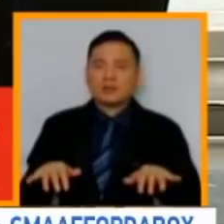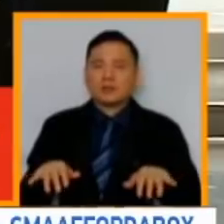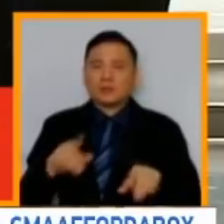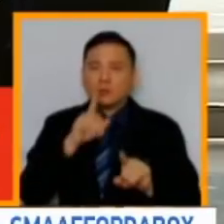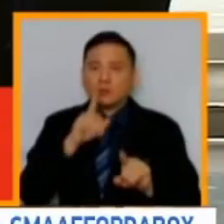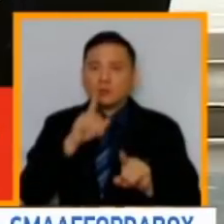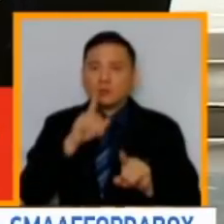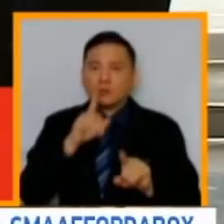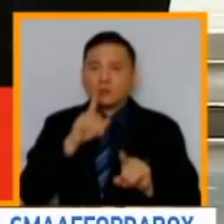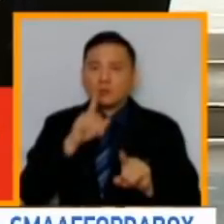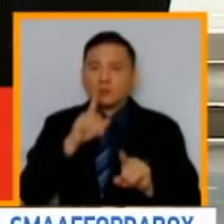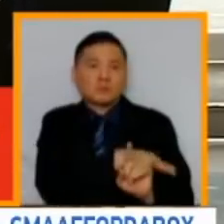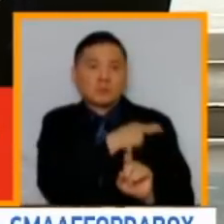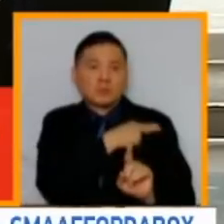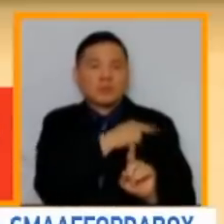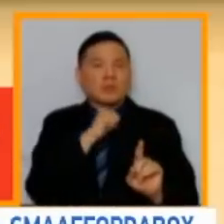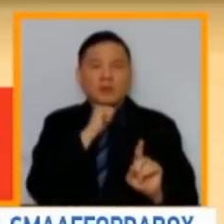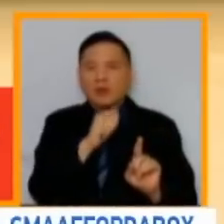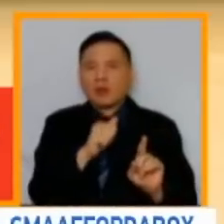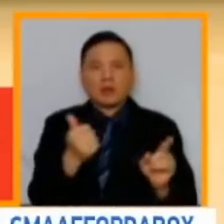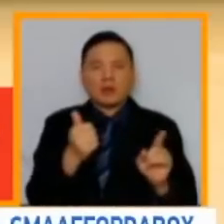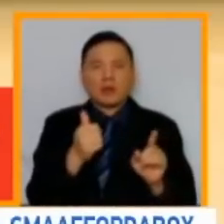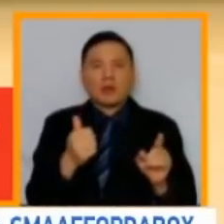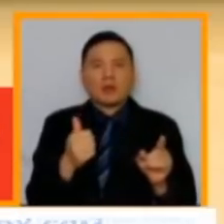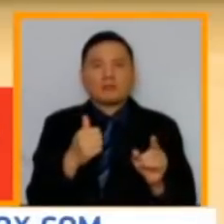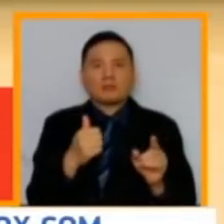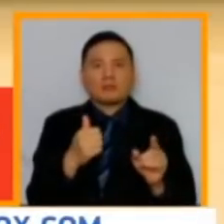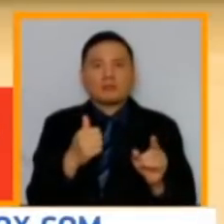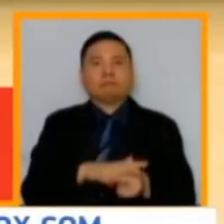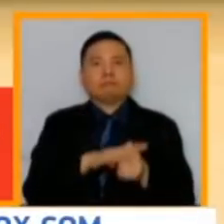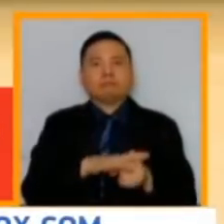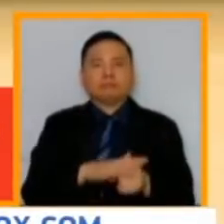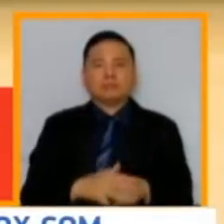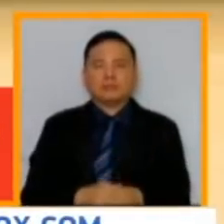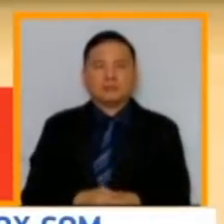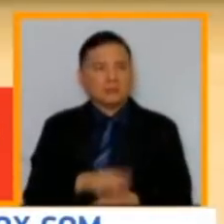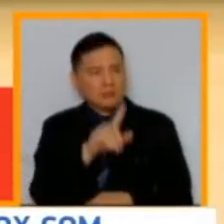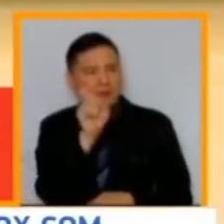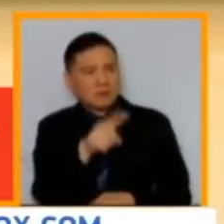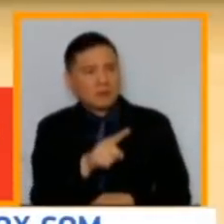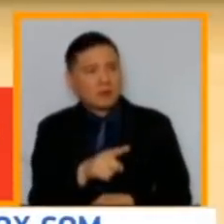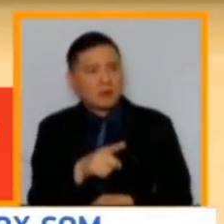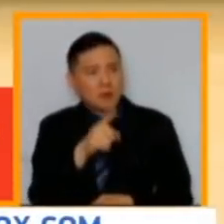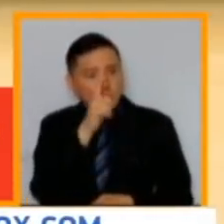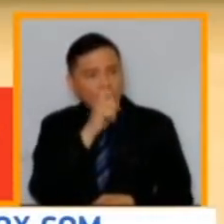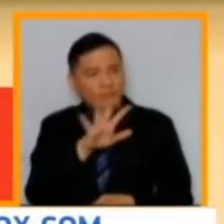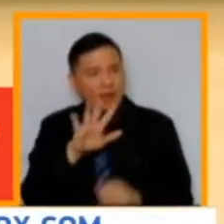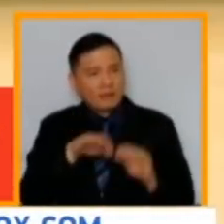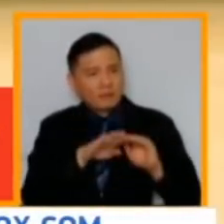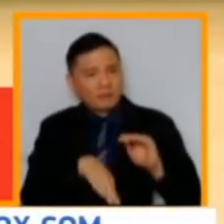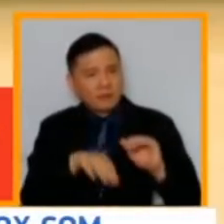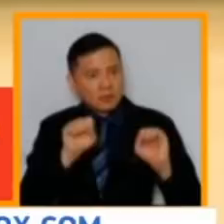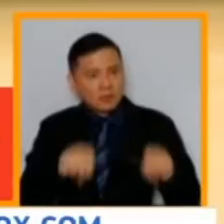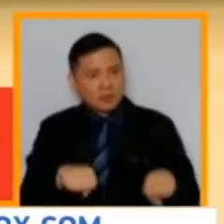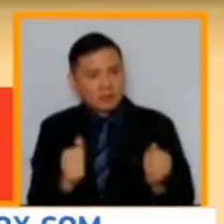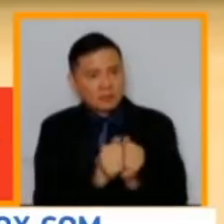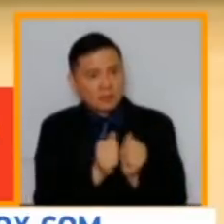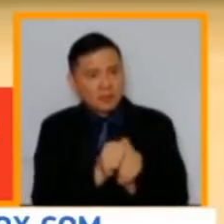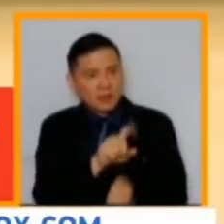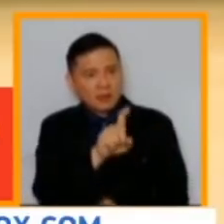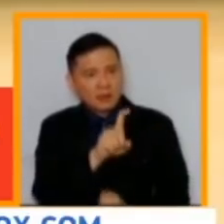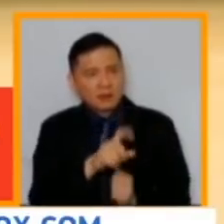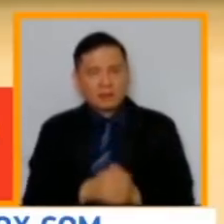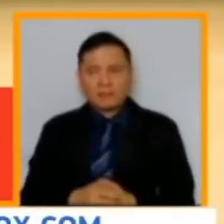Sa bata, kahit 5 years old pababa, pwede nang kasama ho yun. Oo, ang bata,